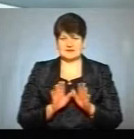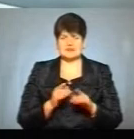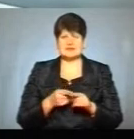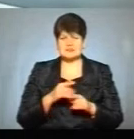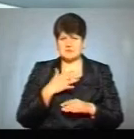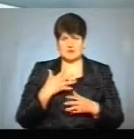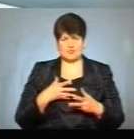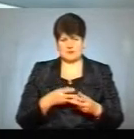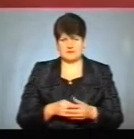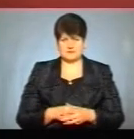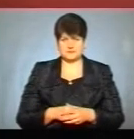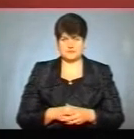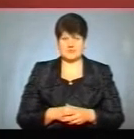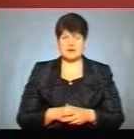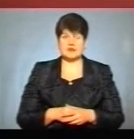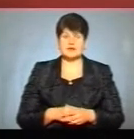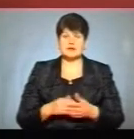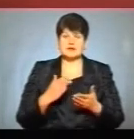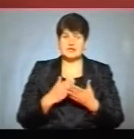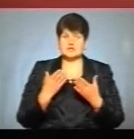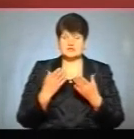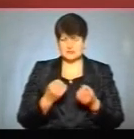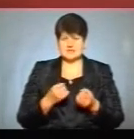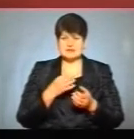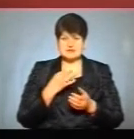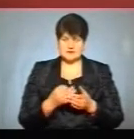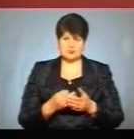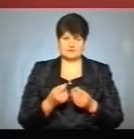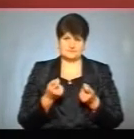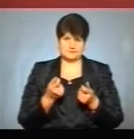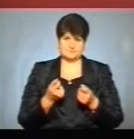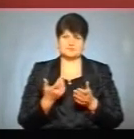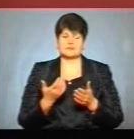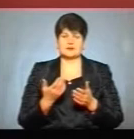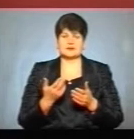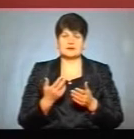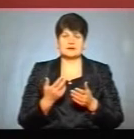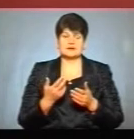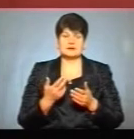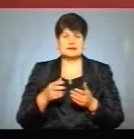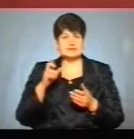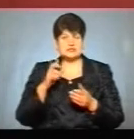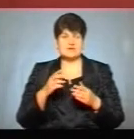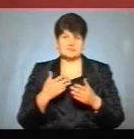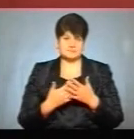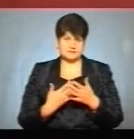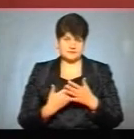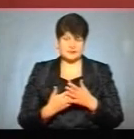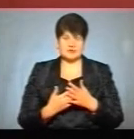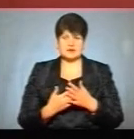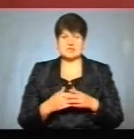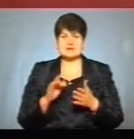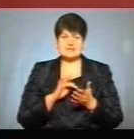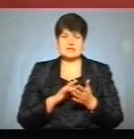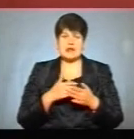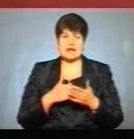впливає. Була би маніпуляція. Я ще наведу дані Держстату. За даними, які наведені в дослідження Центру